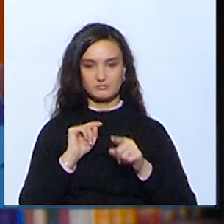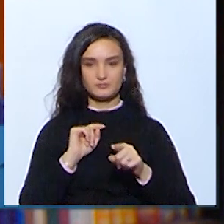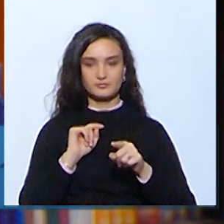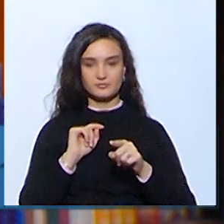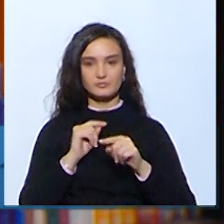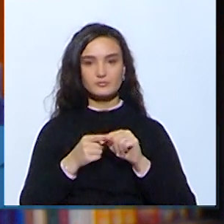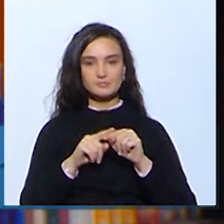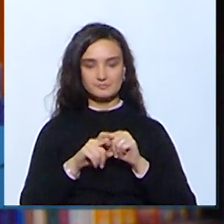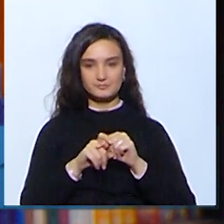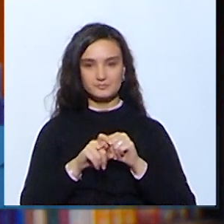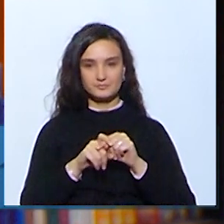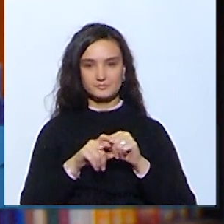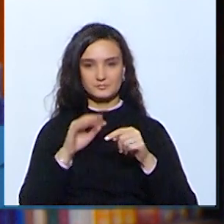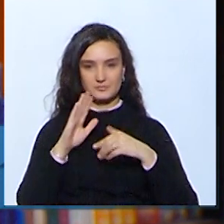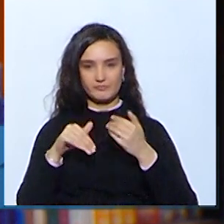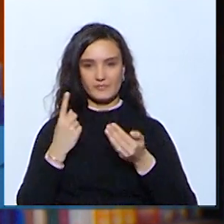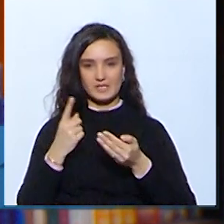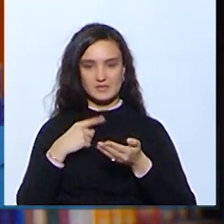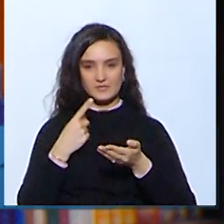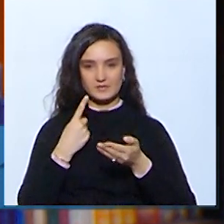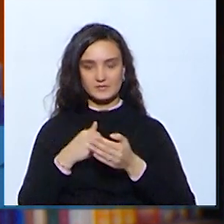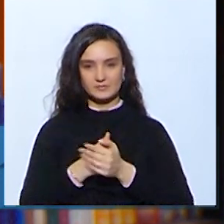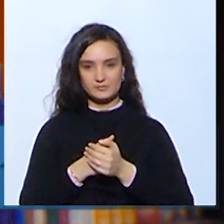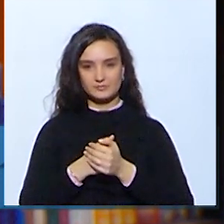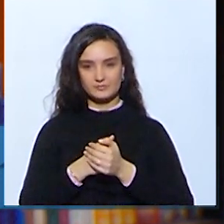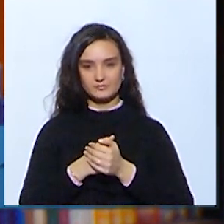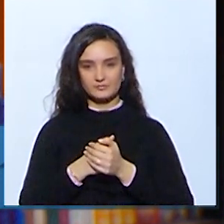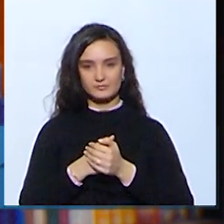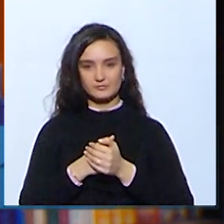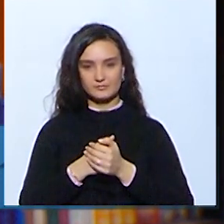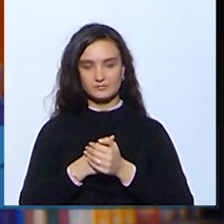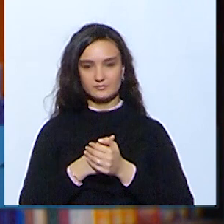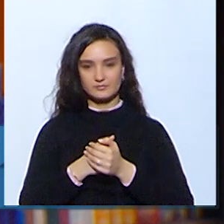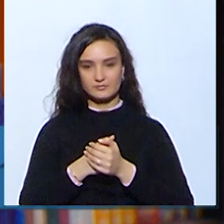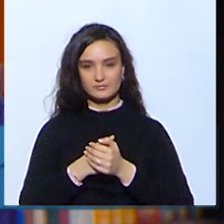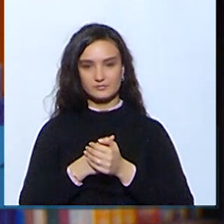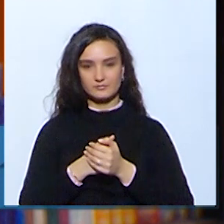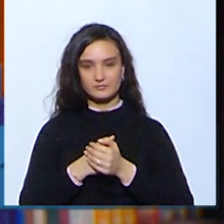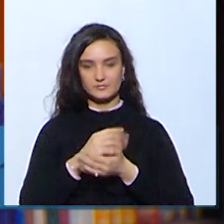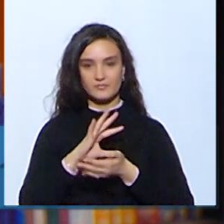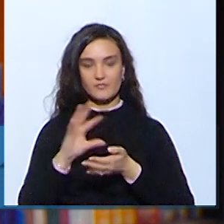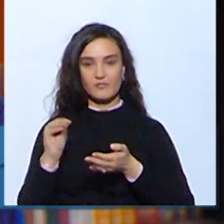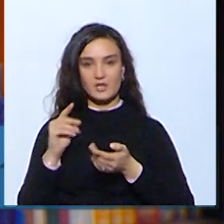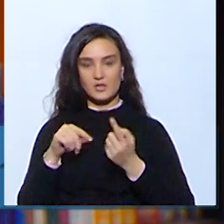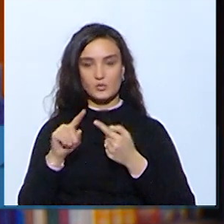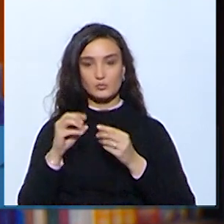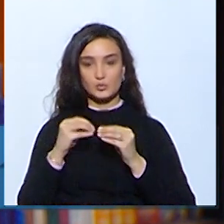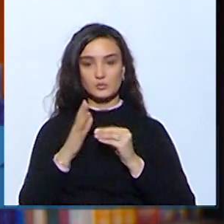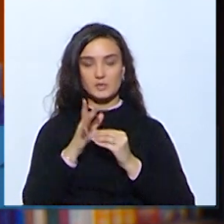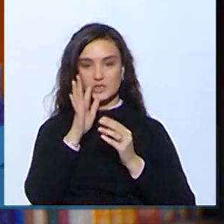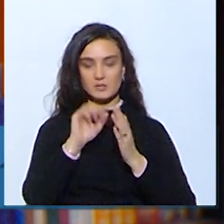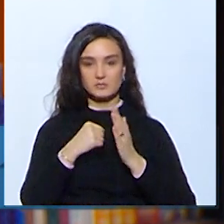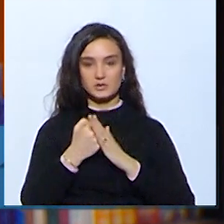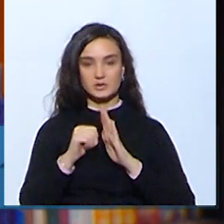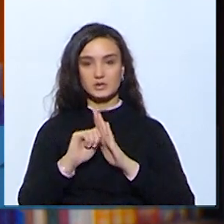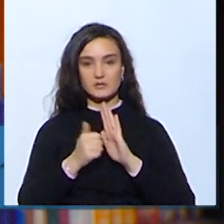გარკვეულად სკოლიოზს და მე და ეს ვიტყვიცით ყოველას გასაგონათ, რომ დასაკვირველია 15 წლამდე,